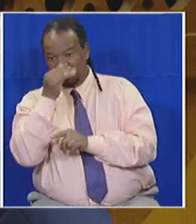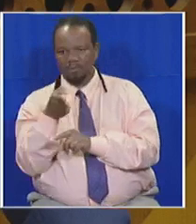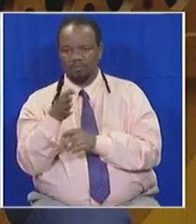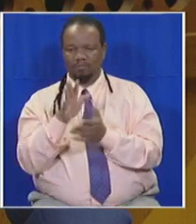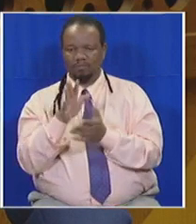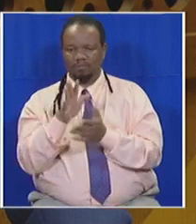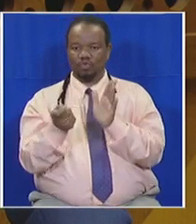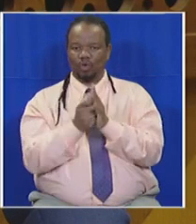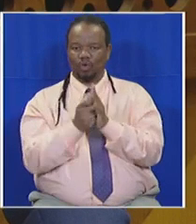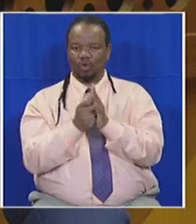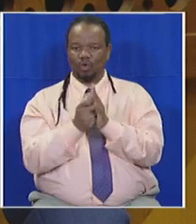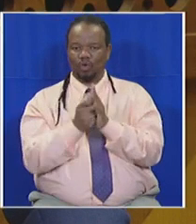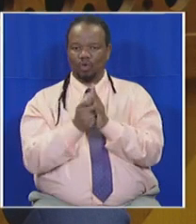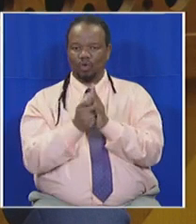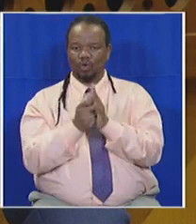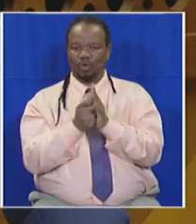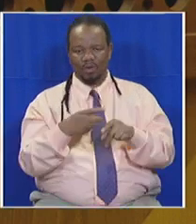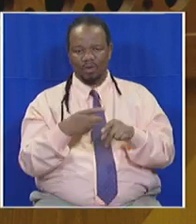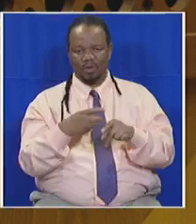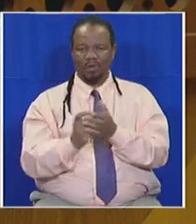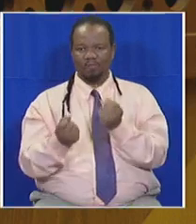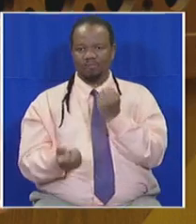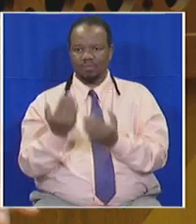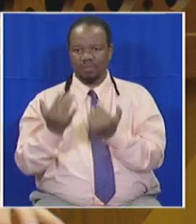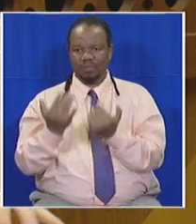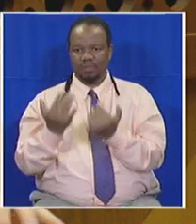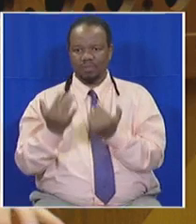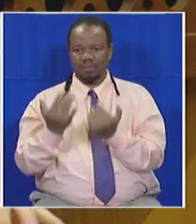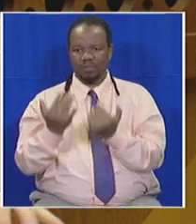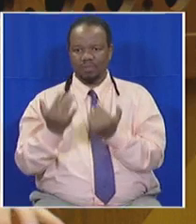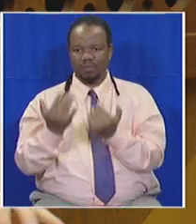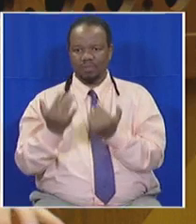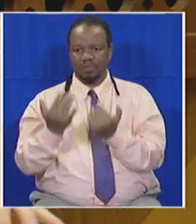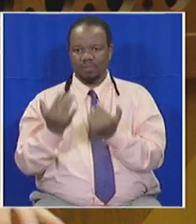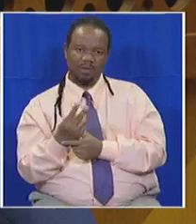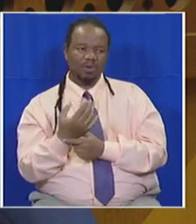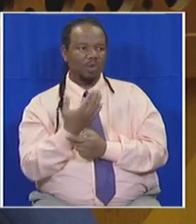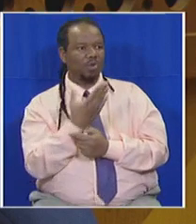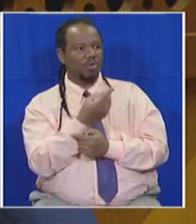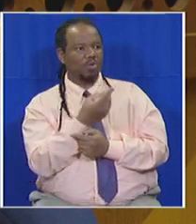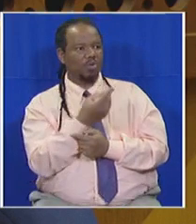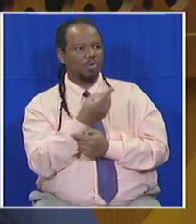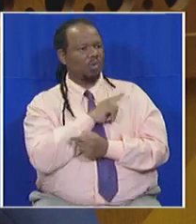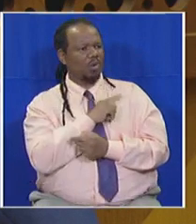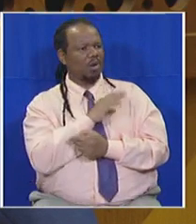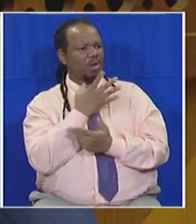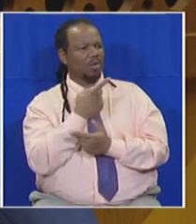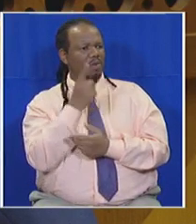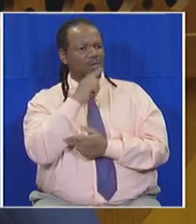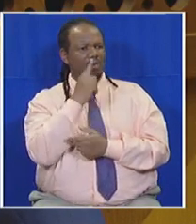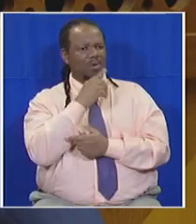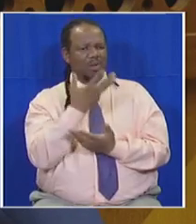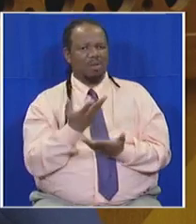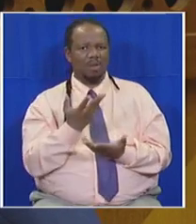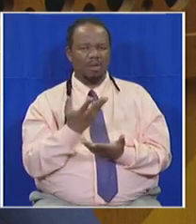brand te steek. So u skilder 'n prentjie wat nie waar is nie. U spog oor hoeveel werksgeleenthede geskep is.